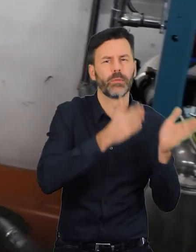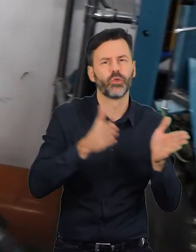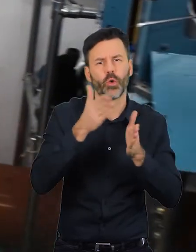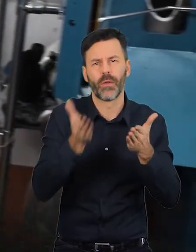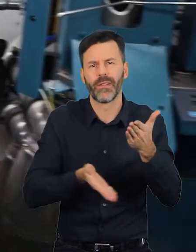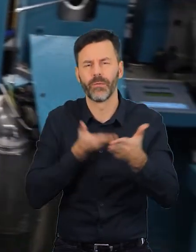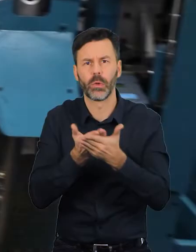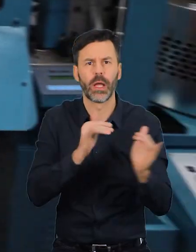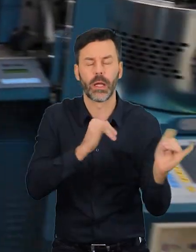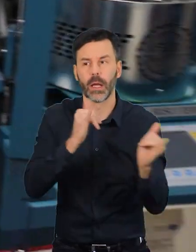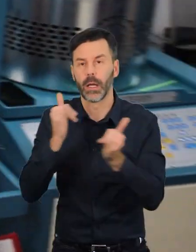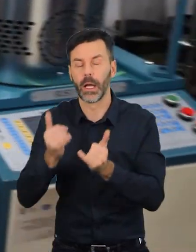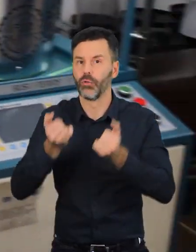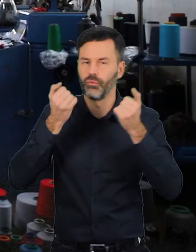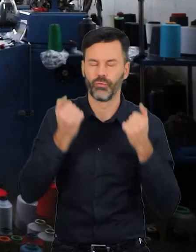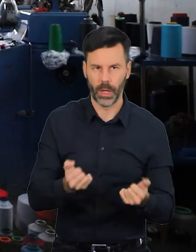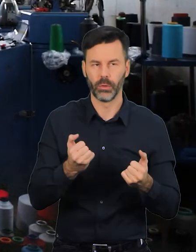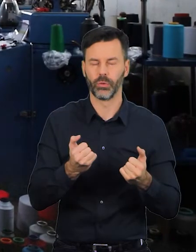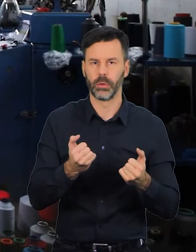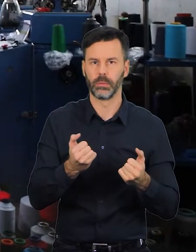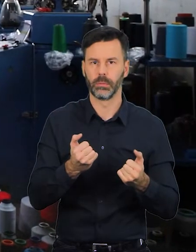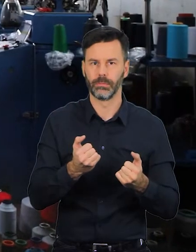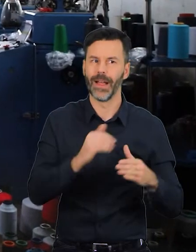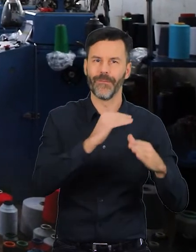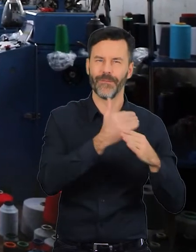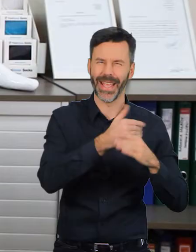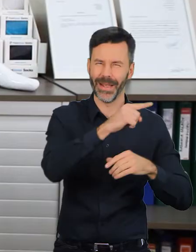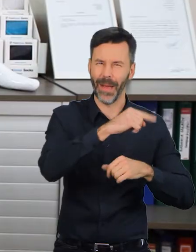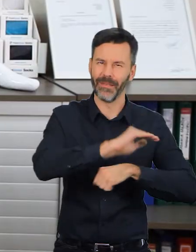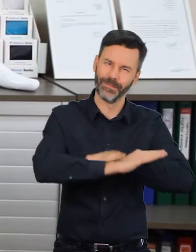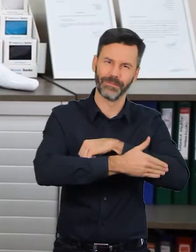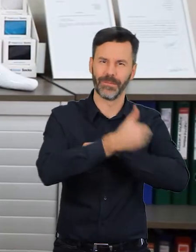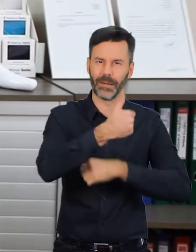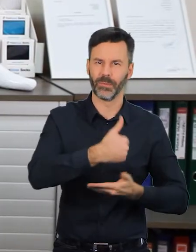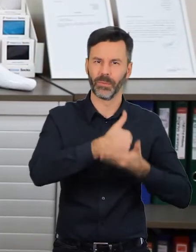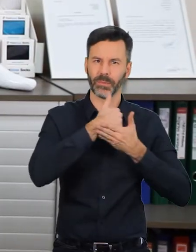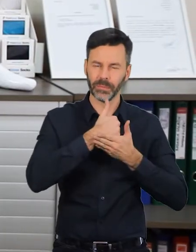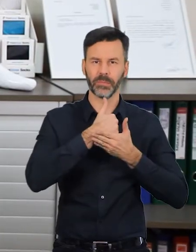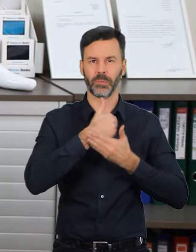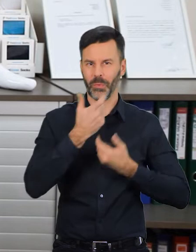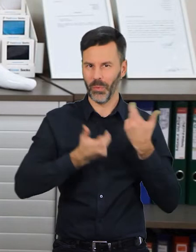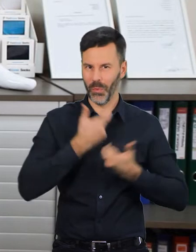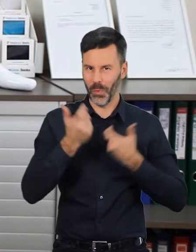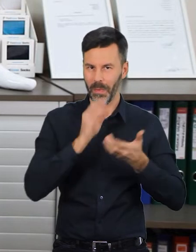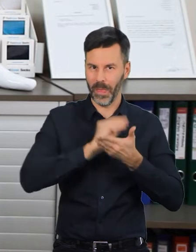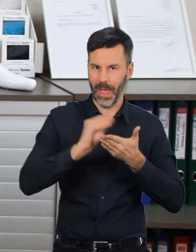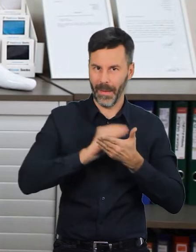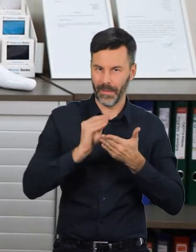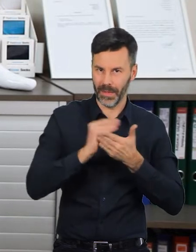przygotowania samego wniosku. Powiem, że ja na przykład skorzystałem z firmy zewnętrznej, która bardzo mi pomogła, odciążyła w tym zakresie.